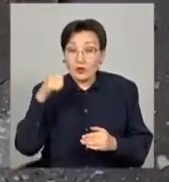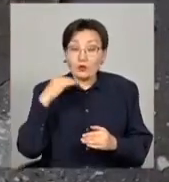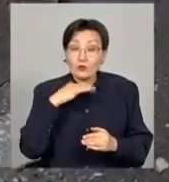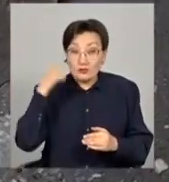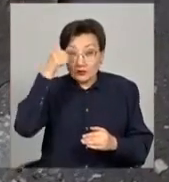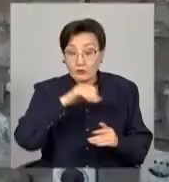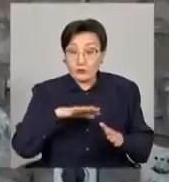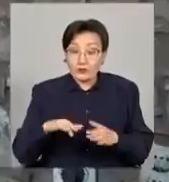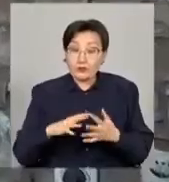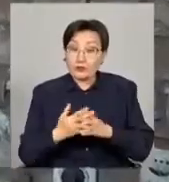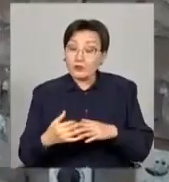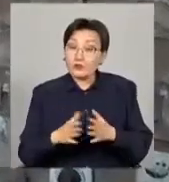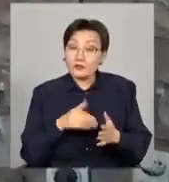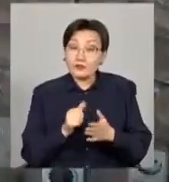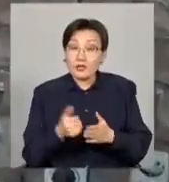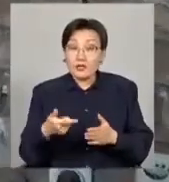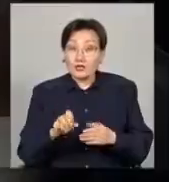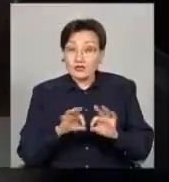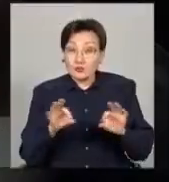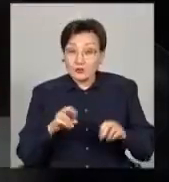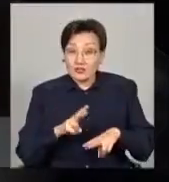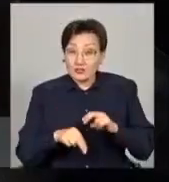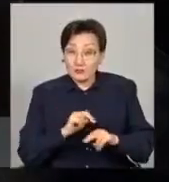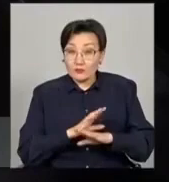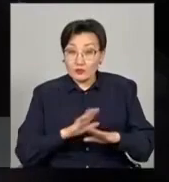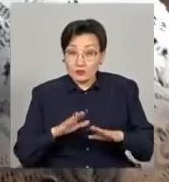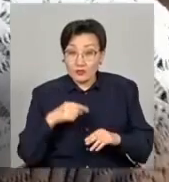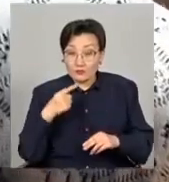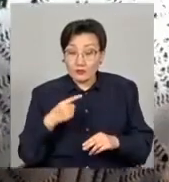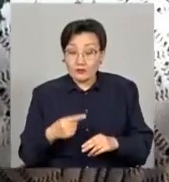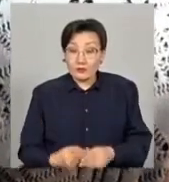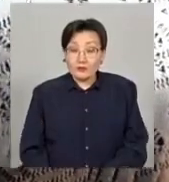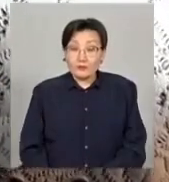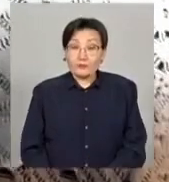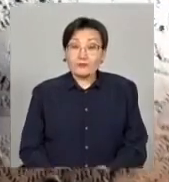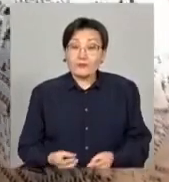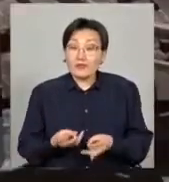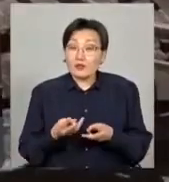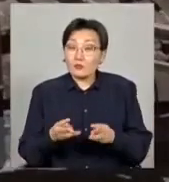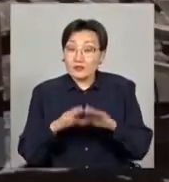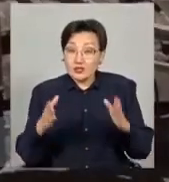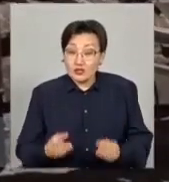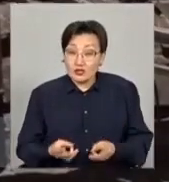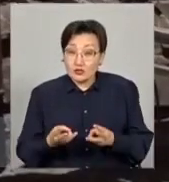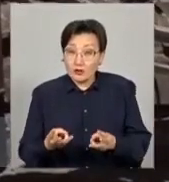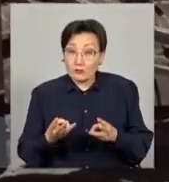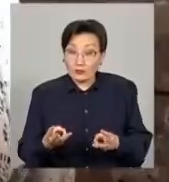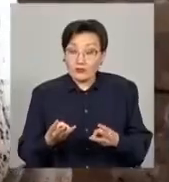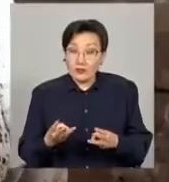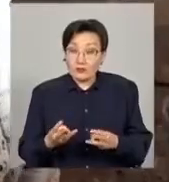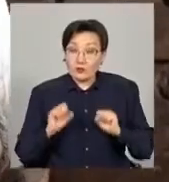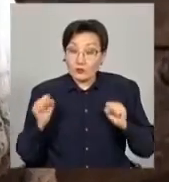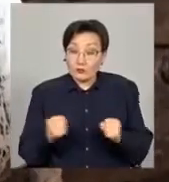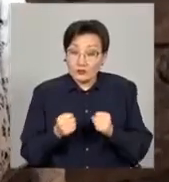болыпты. Ауылына әлі күнге дейін газ кірмегенін айтып қынжылады. 6 мезгіл жақпасаң, таң қатып қаласың. 18 мыңнан алдым